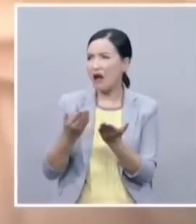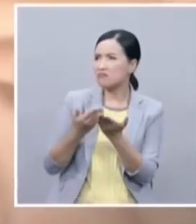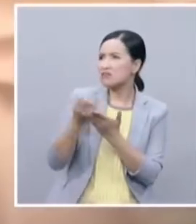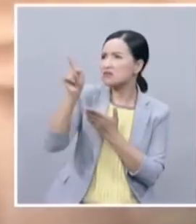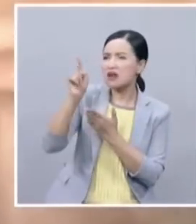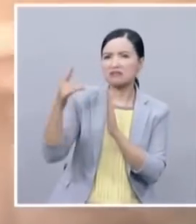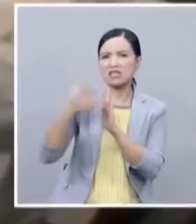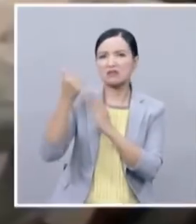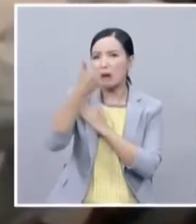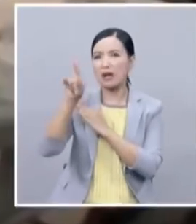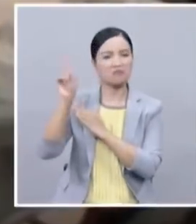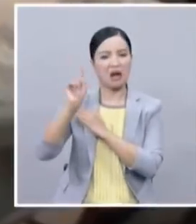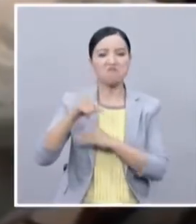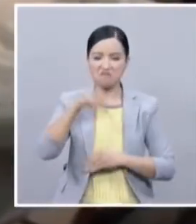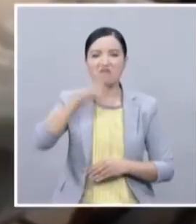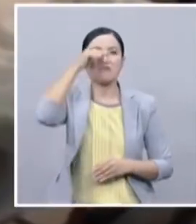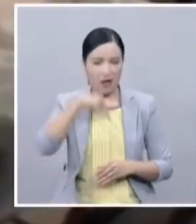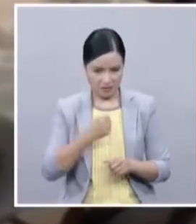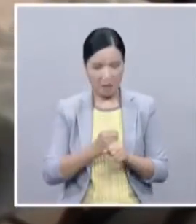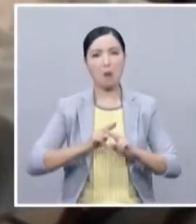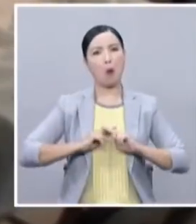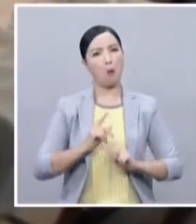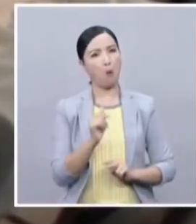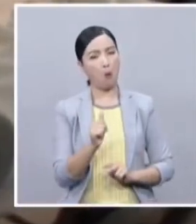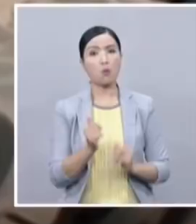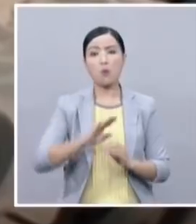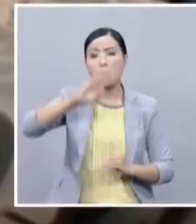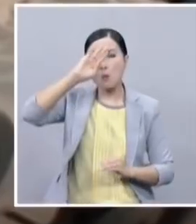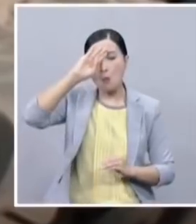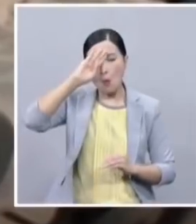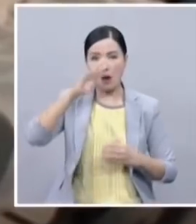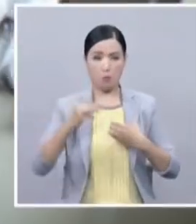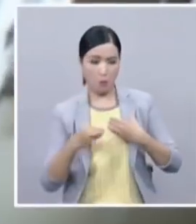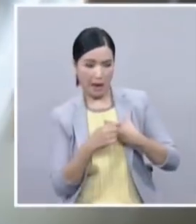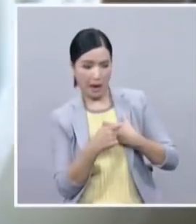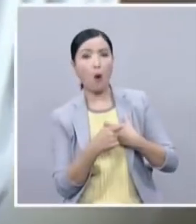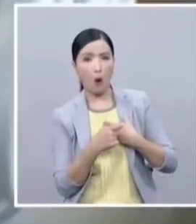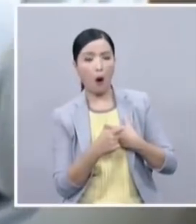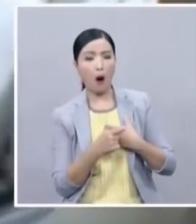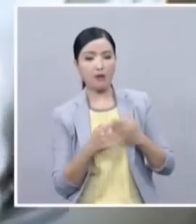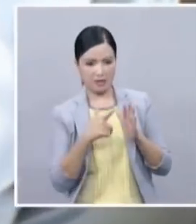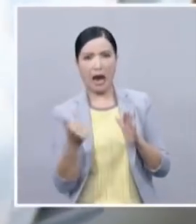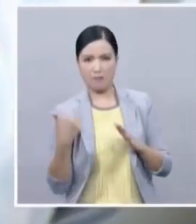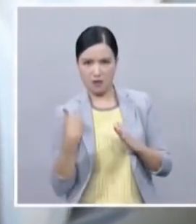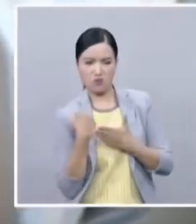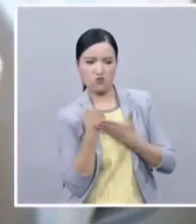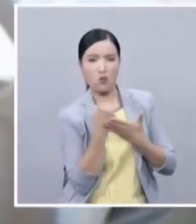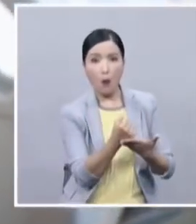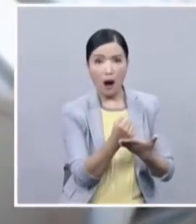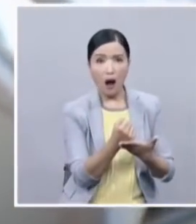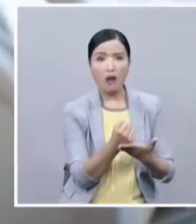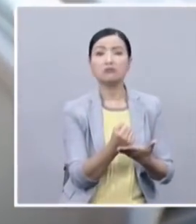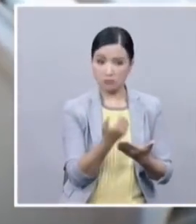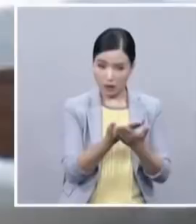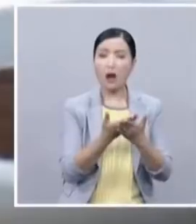อหรือการถ่ายทอดเทคโนโลยีจากต่างประเทศนะครับทำให้ผู้ป่วยมะเร็งบางชนิดมีโอกาสได้รับการรักษาโดยจะมีค่าใช้จ่